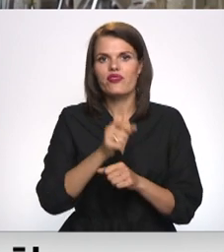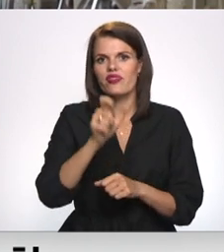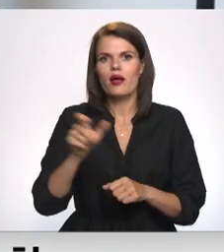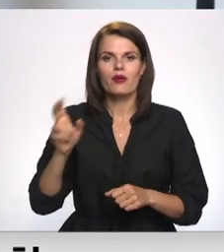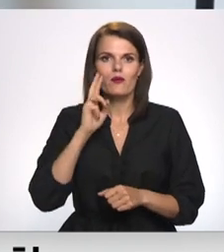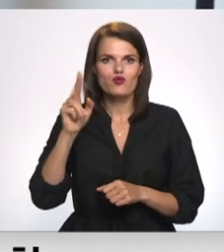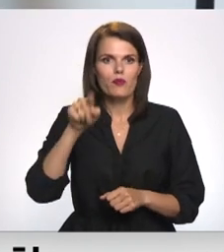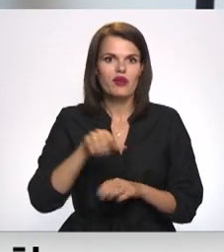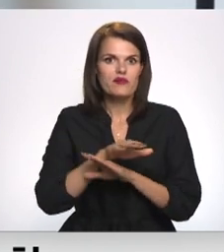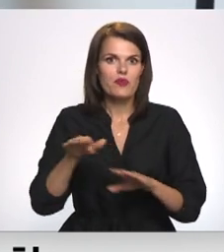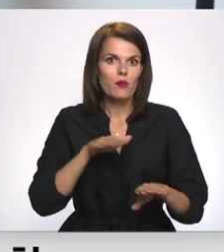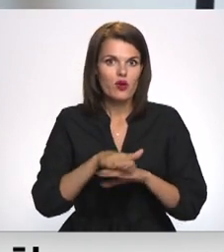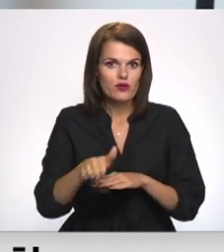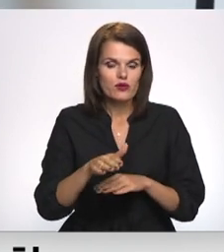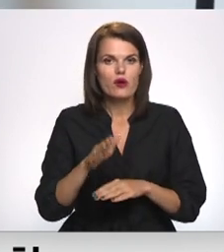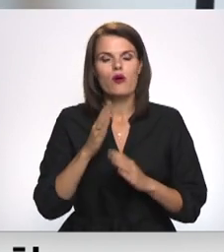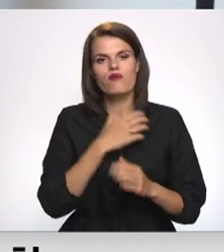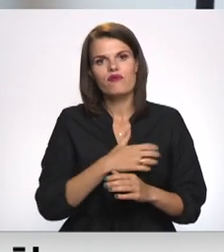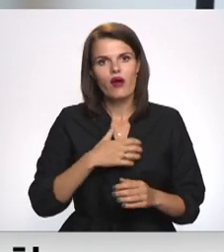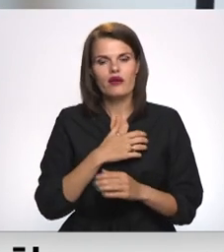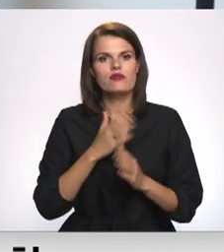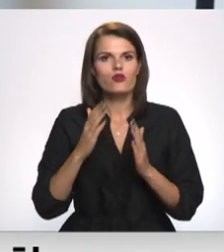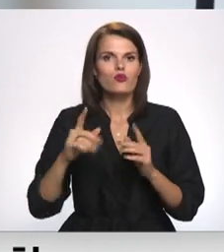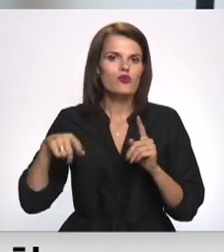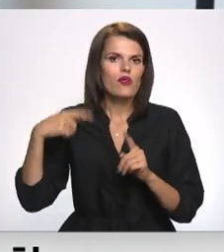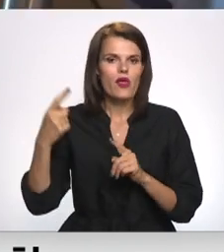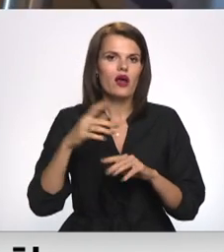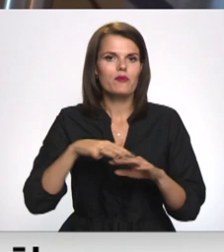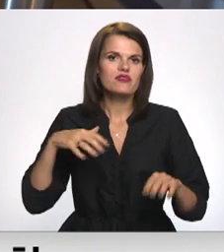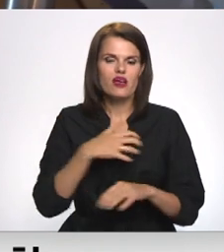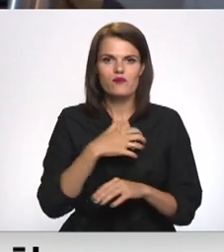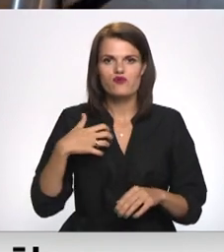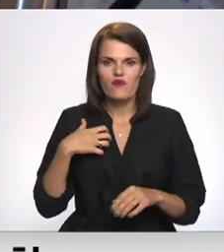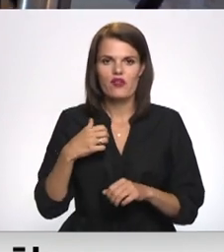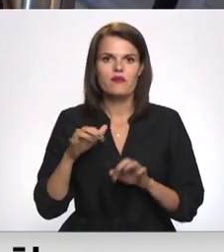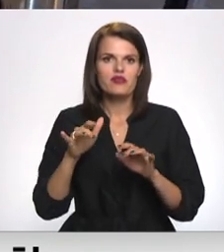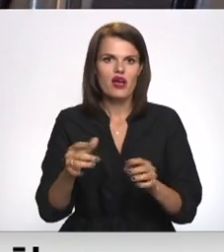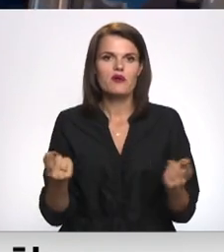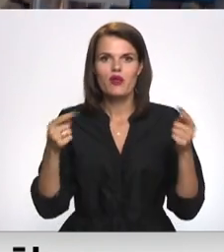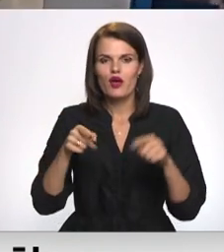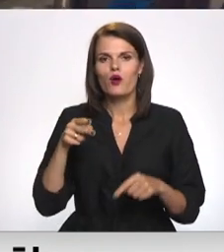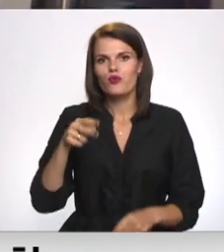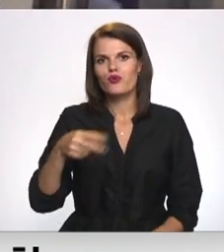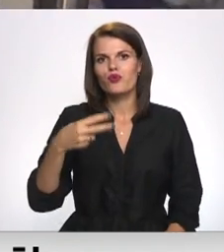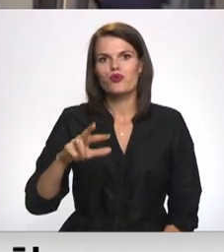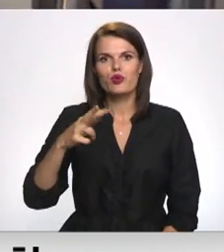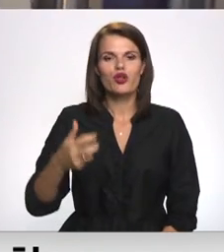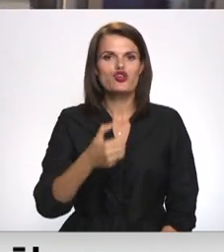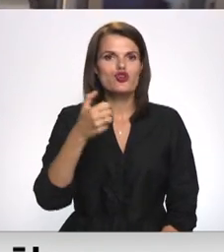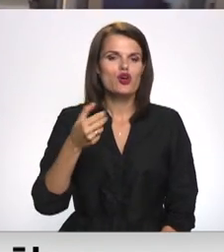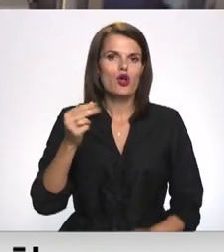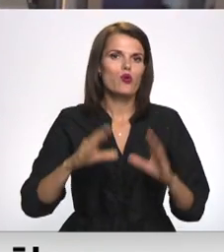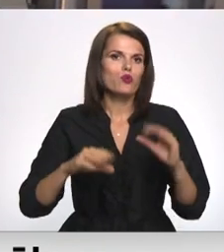solītās prasības netiks izpildītas, būtu jāizvērš nākamās saimas un valdības darbības laikā 2023. Gada